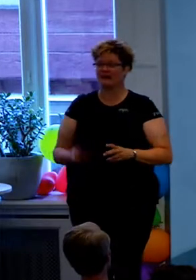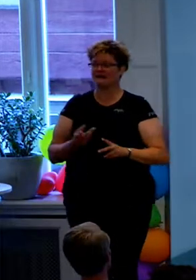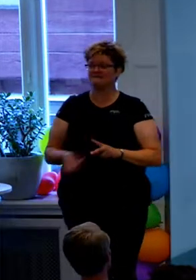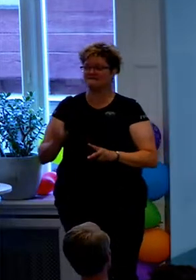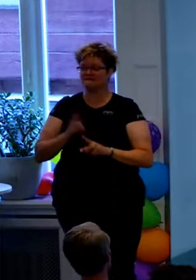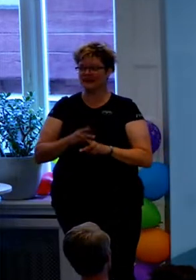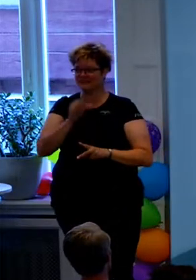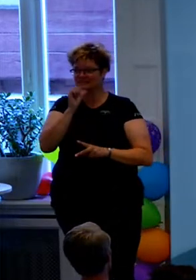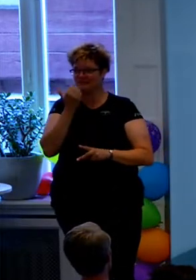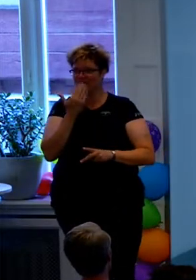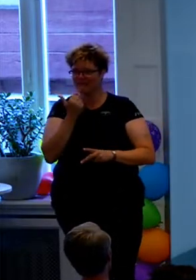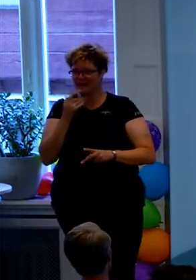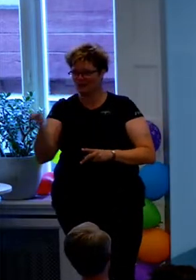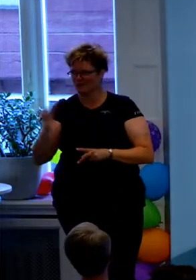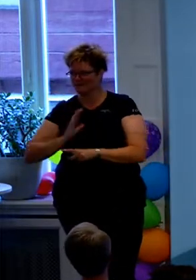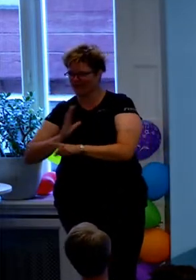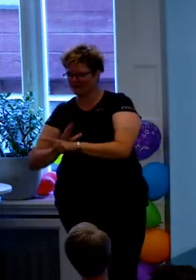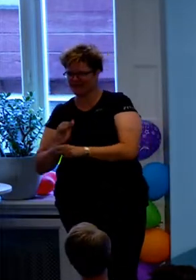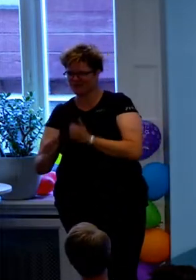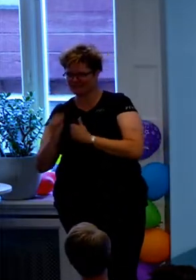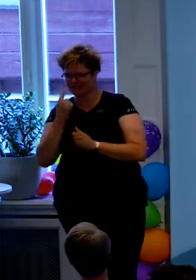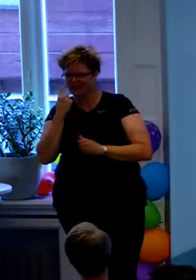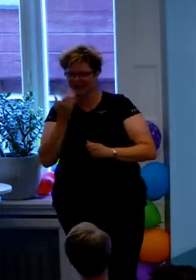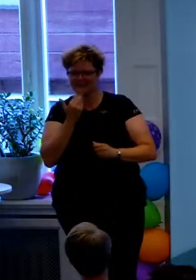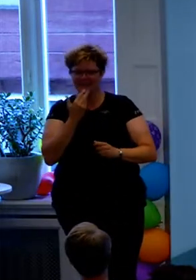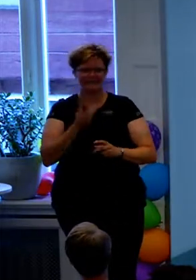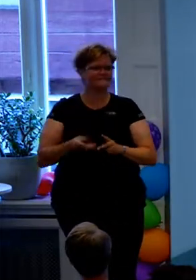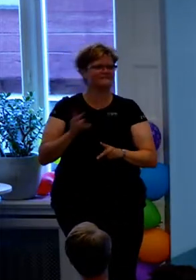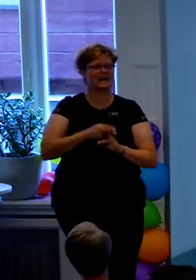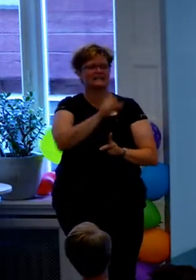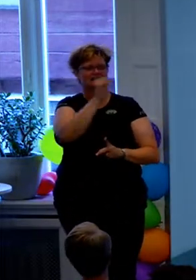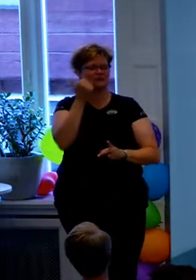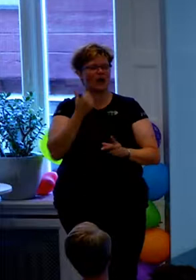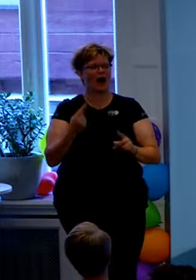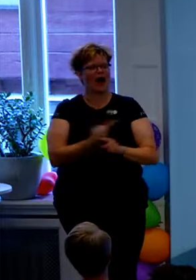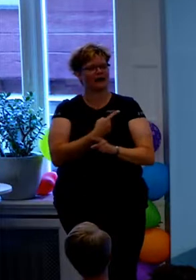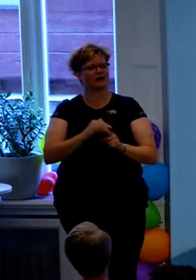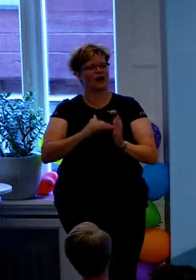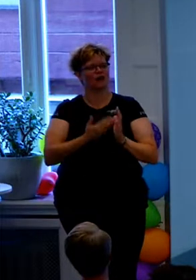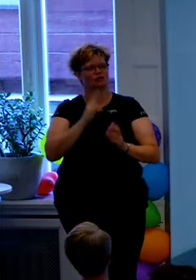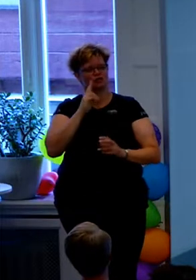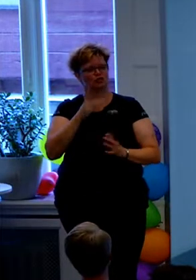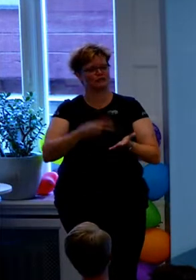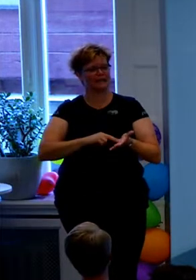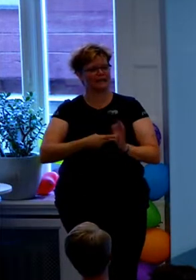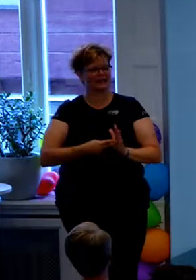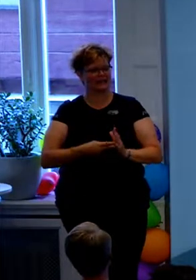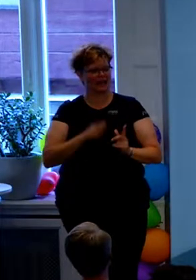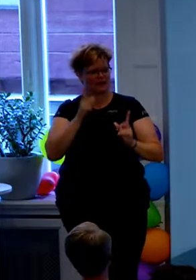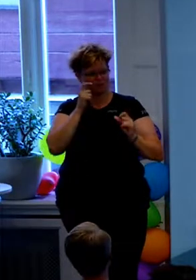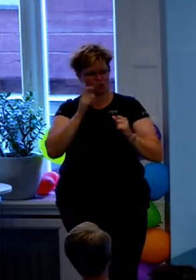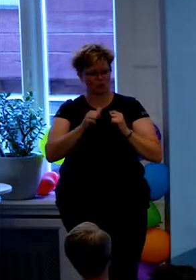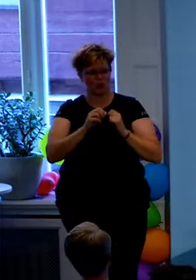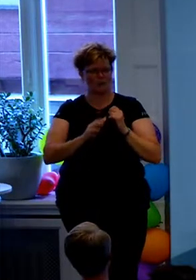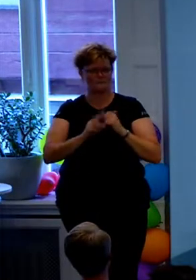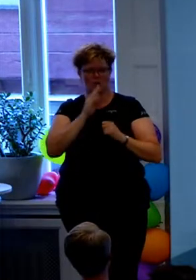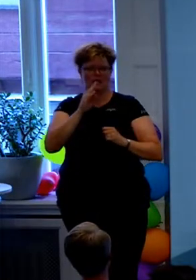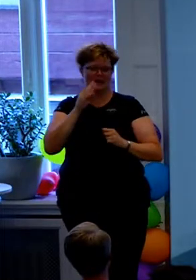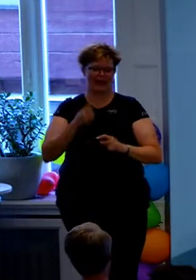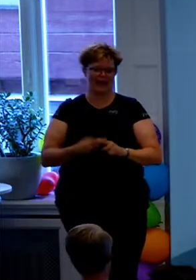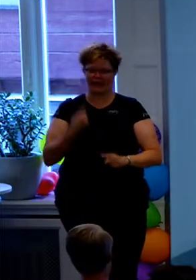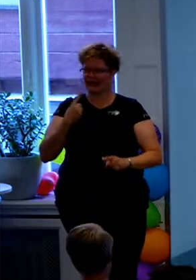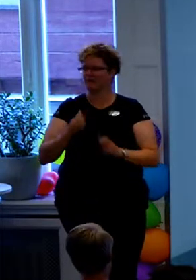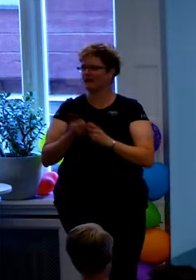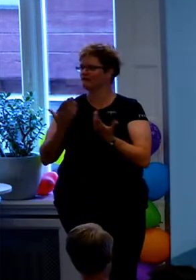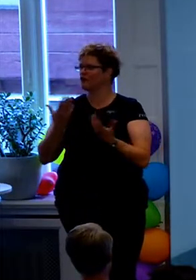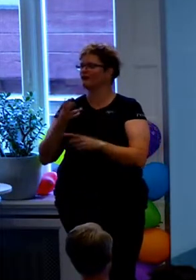Då får du vänta innan någon annan gissar. Vilket var svårast att ersätta av den nya teknologin? Fotomodell var lättast.